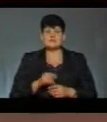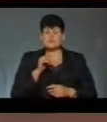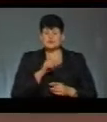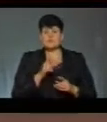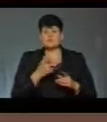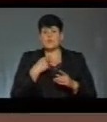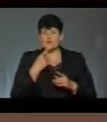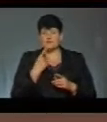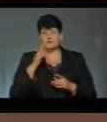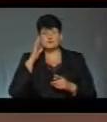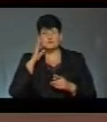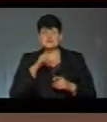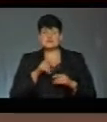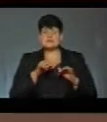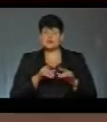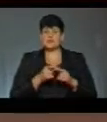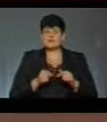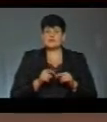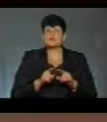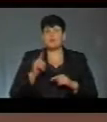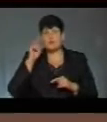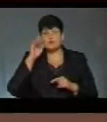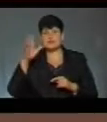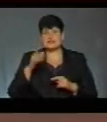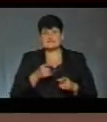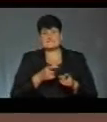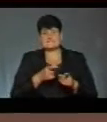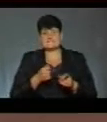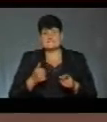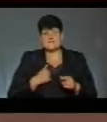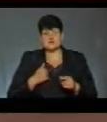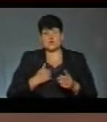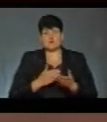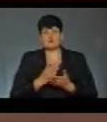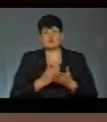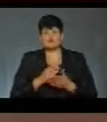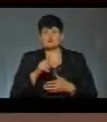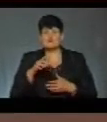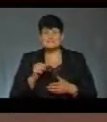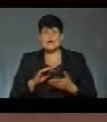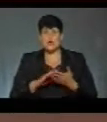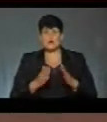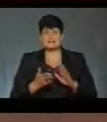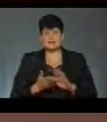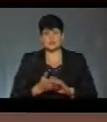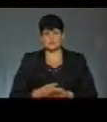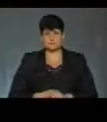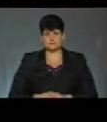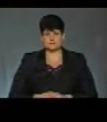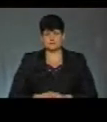словами, такий захід організували, щоб популяризувати військову службу за контрактом. Як це було, Анжела Шова бачила.